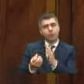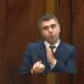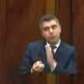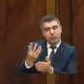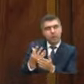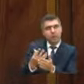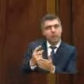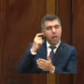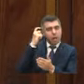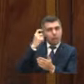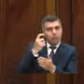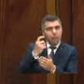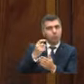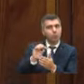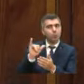الأولوية أينا،